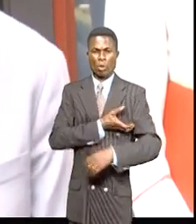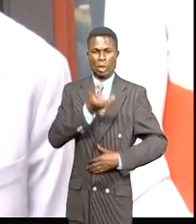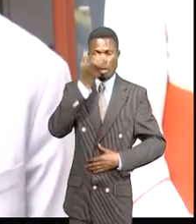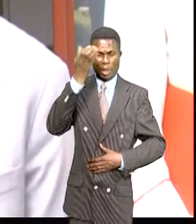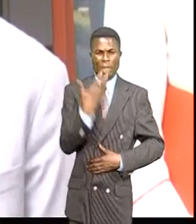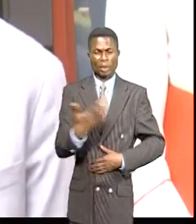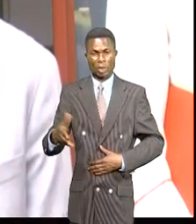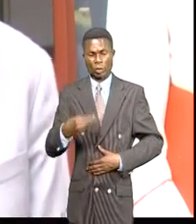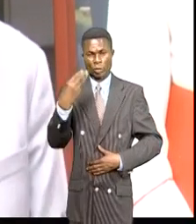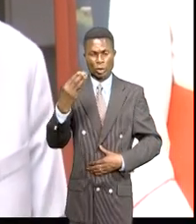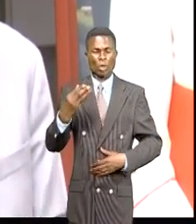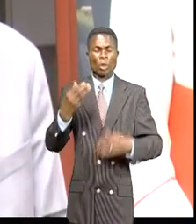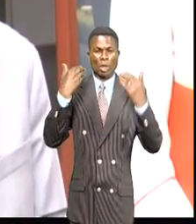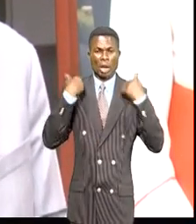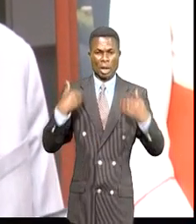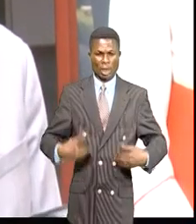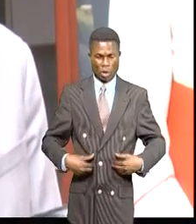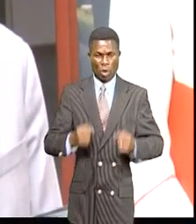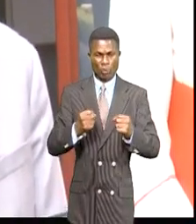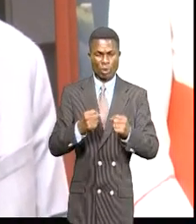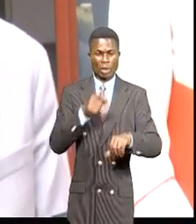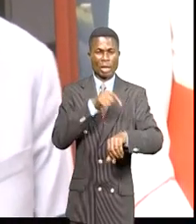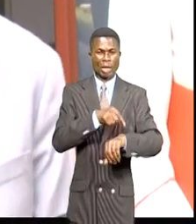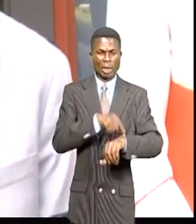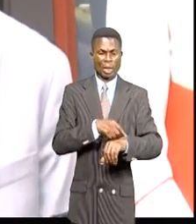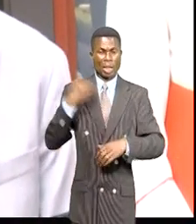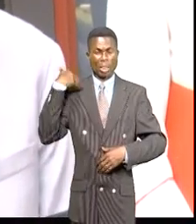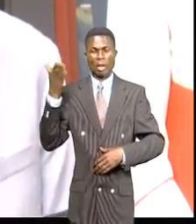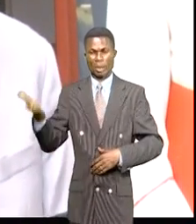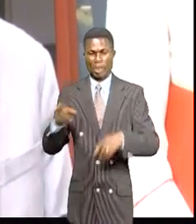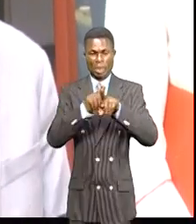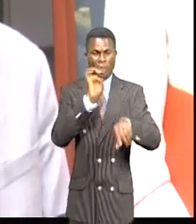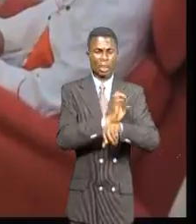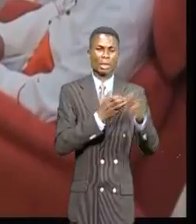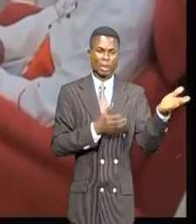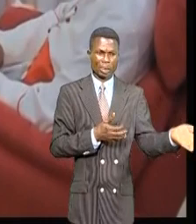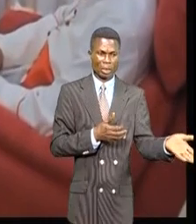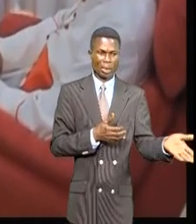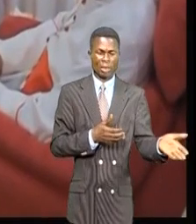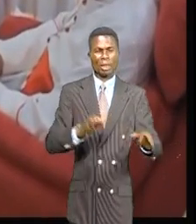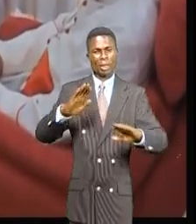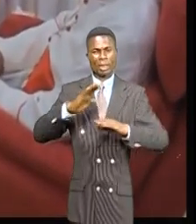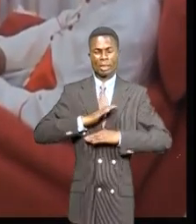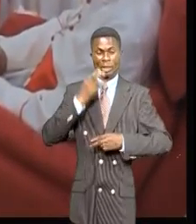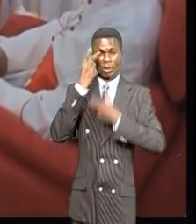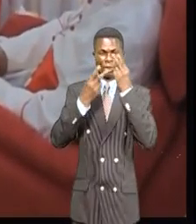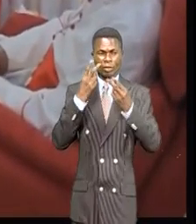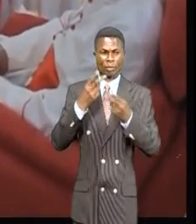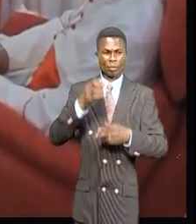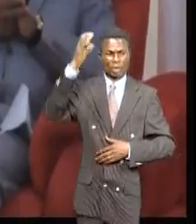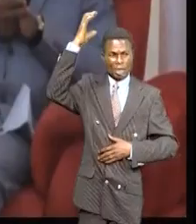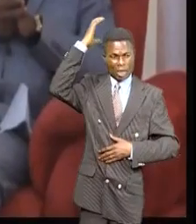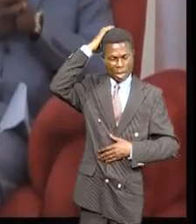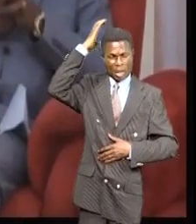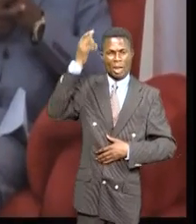qui doivent nourrir son corps, donc ce pouvoir temporel-là. Il y a l'État et il y a l'Église. Satisfait de cette visite, le cardinal